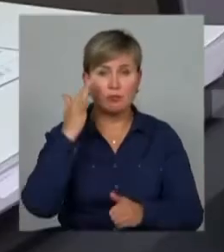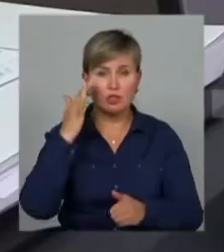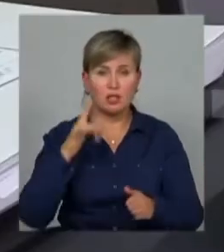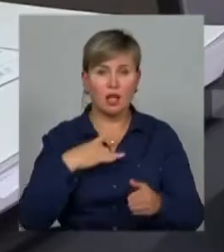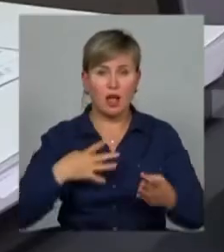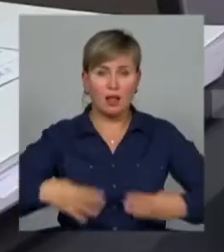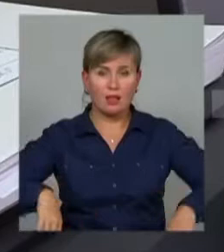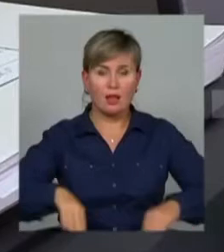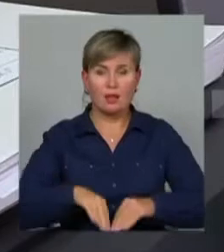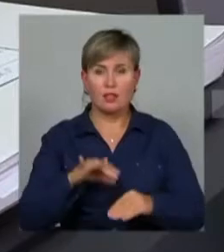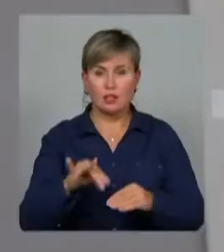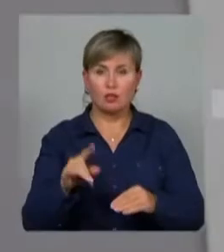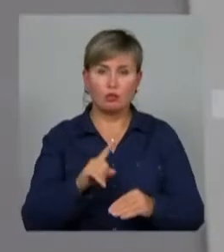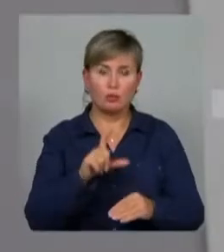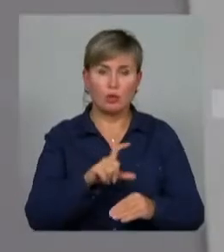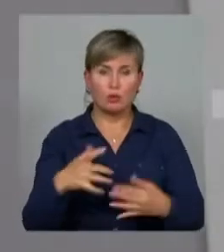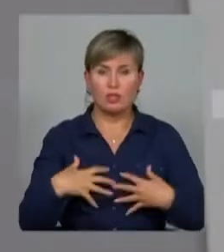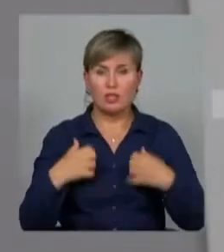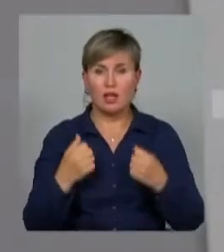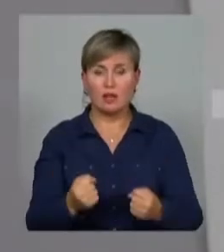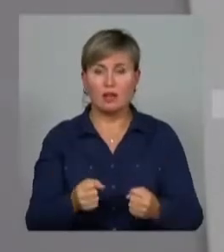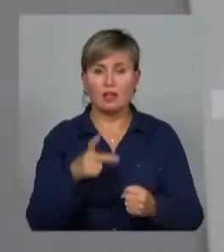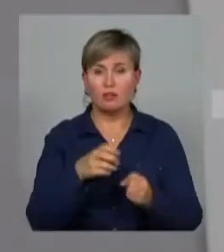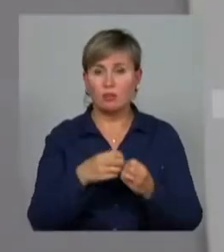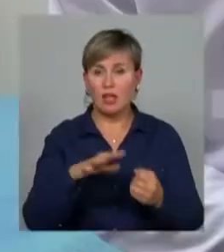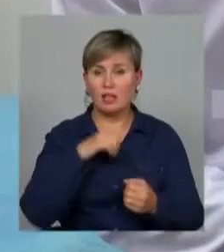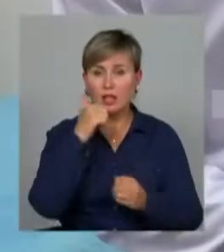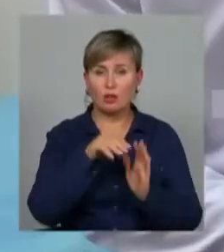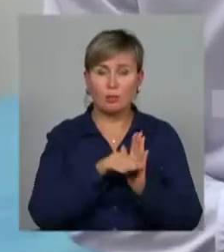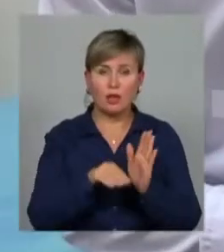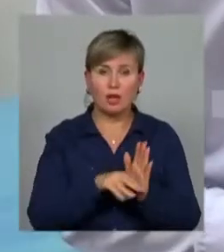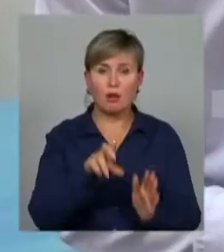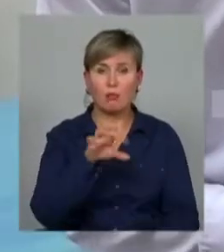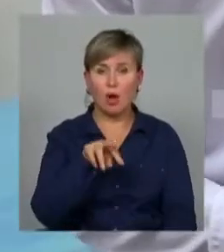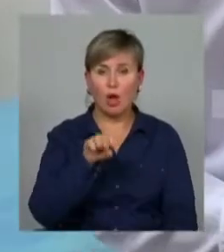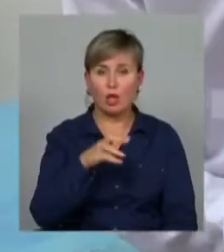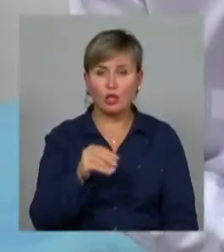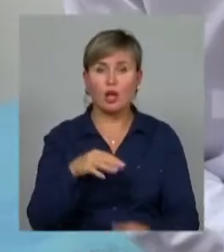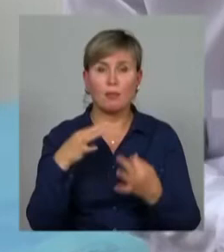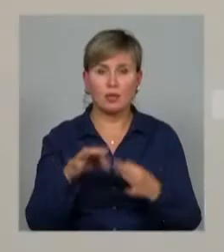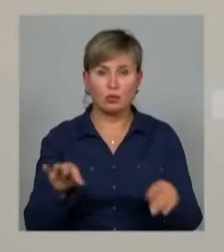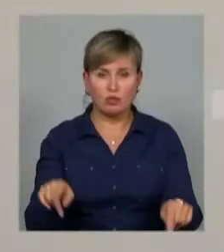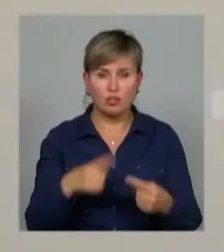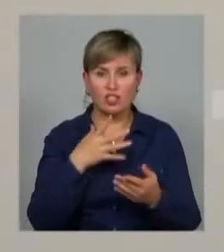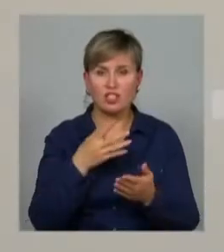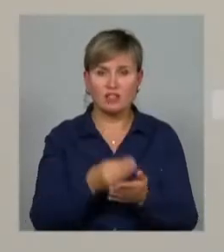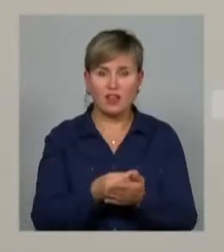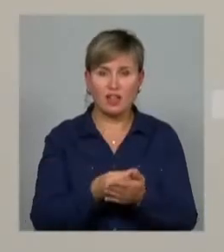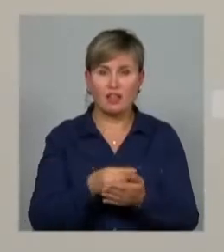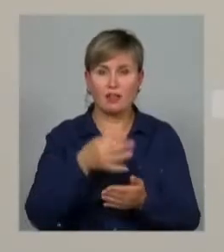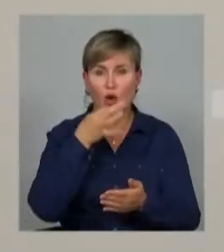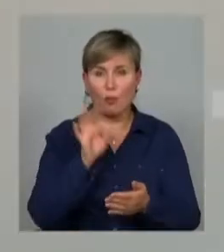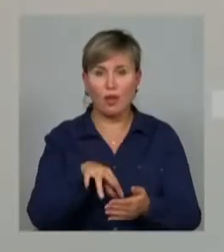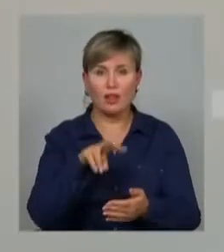халат и внести вклад в укрепление здоровья нации. В 2015 году программа «Булашак» позволила ему усовершенствовать свои навыки в Литве. За его заслуги